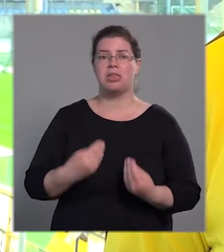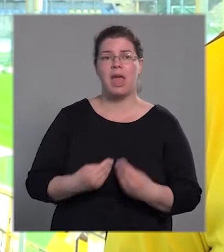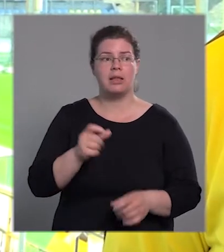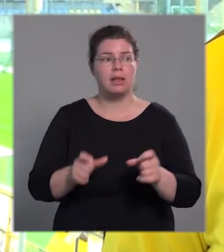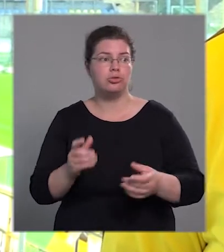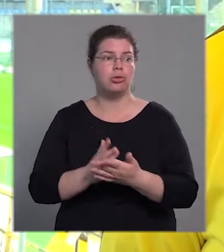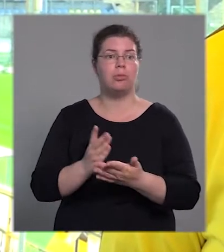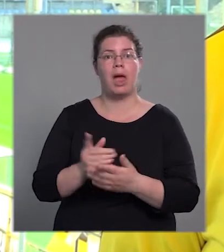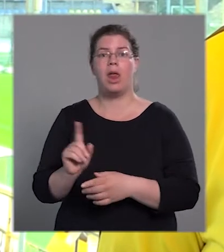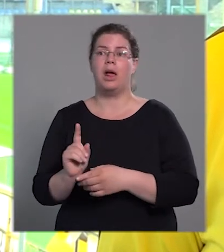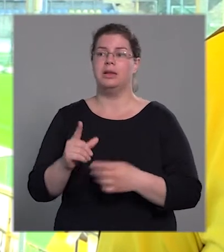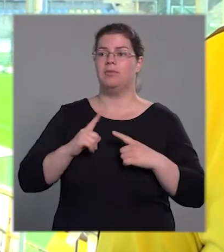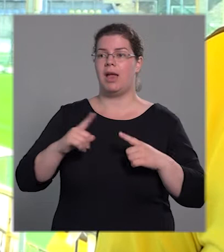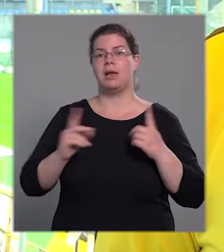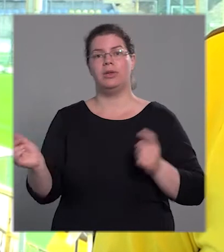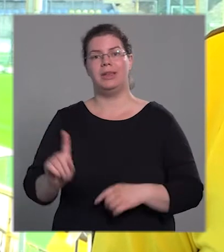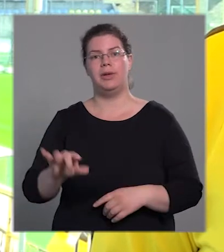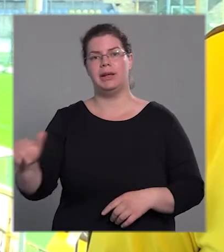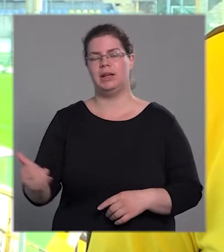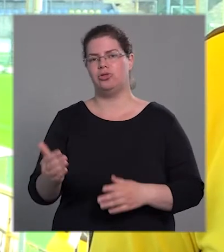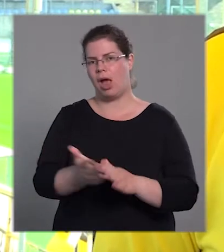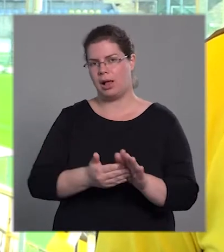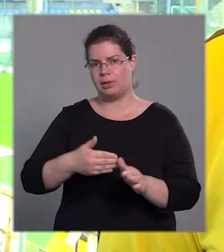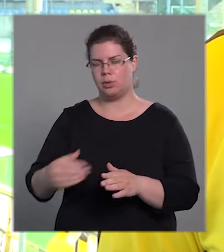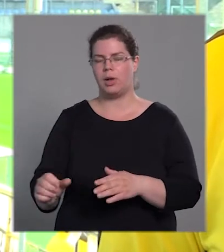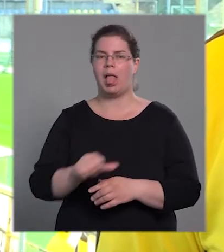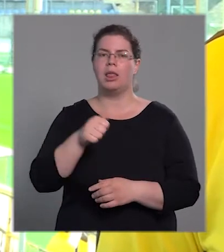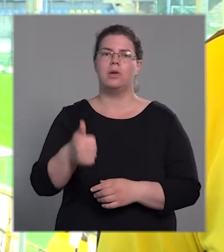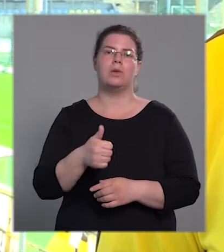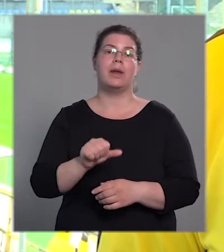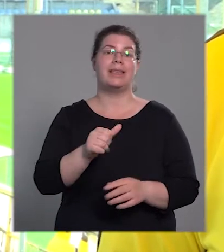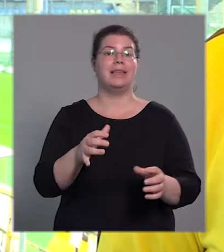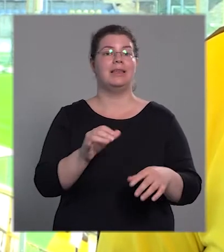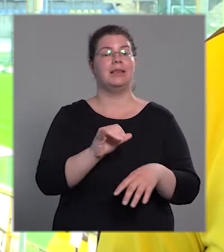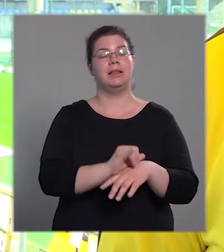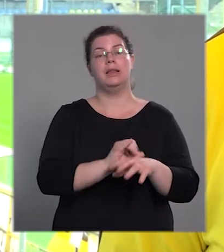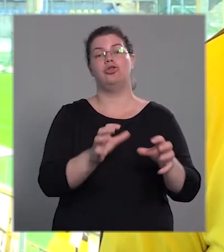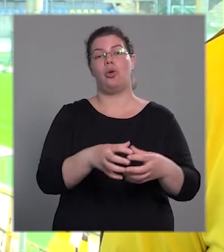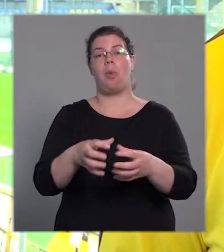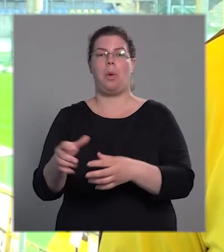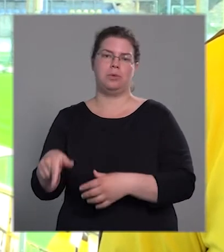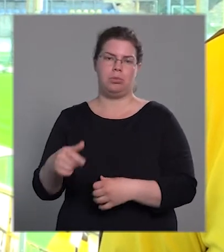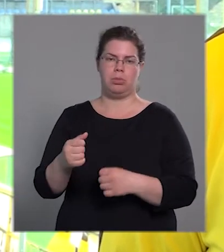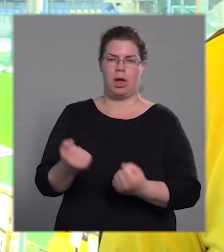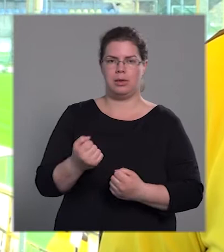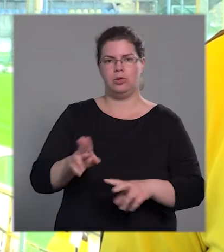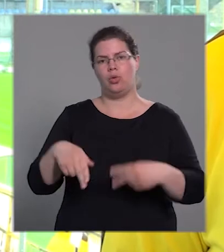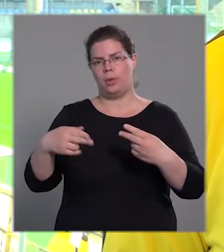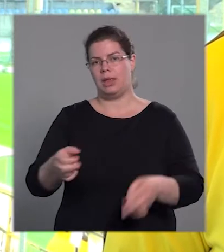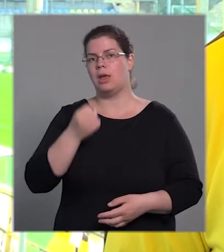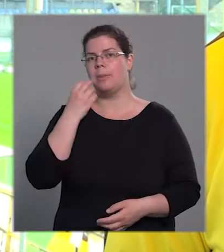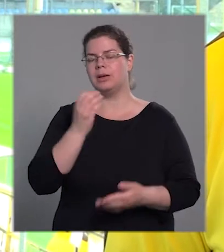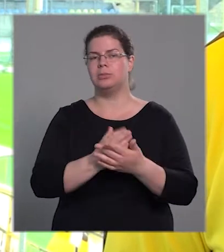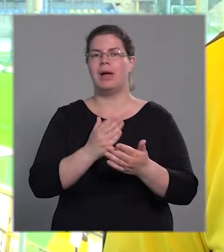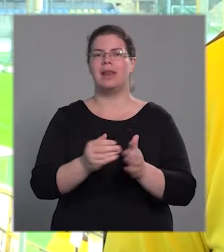várták már, hogy kijöjjenek, és elkezdtük először egy hétig csoportokba edzettünk nyilván, és utána pedig, amikor már